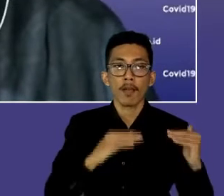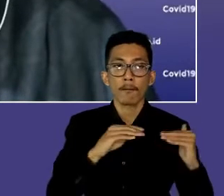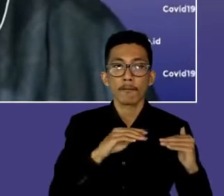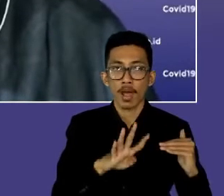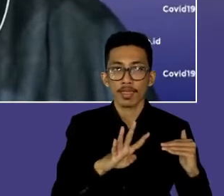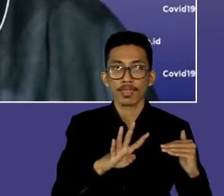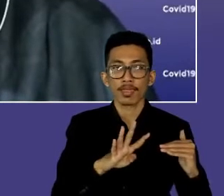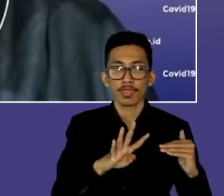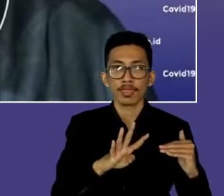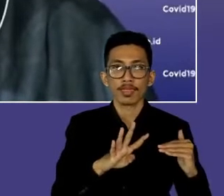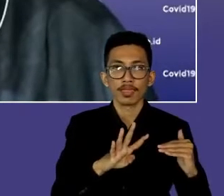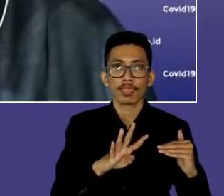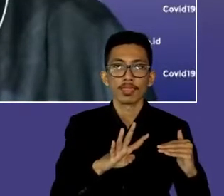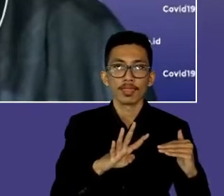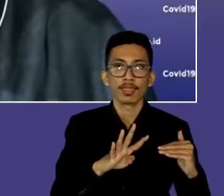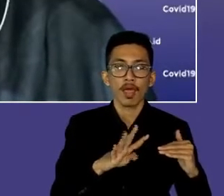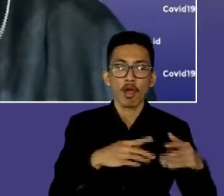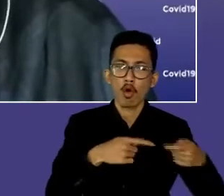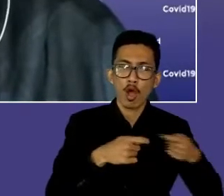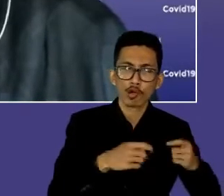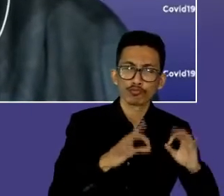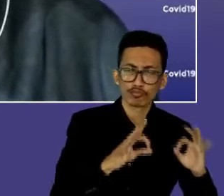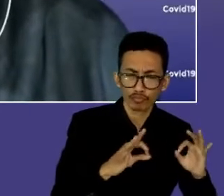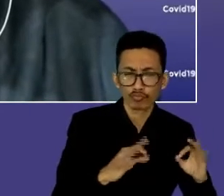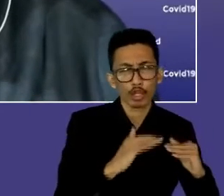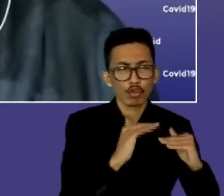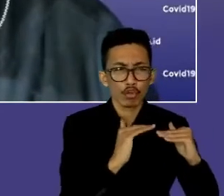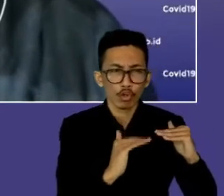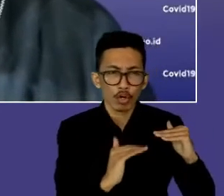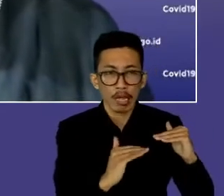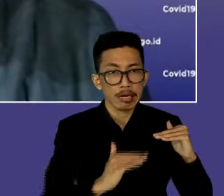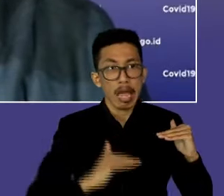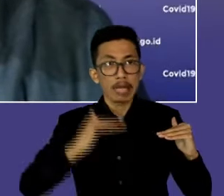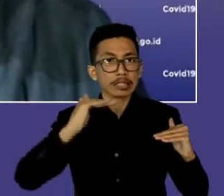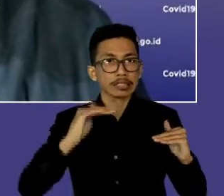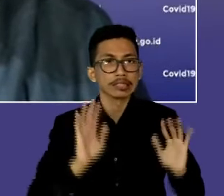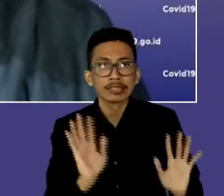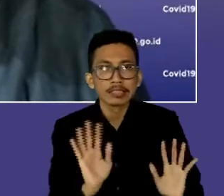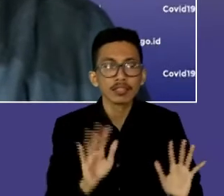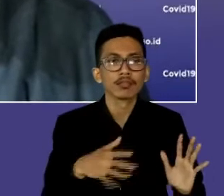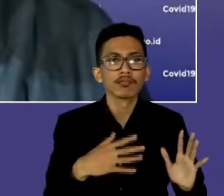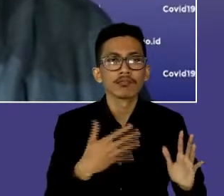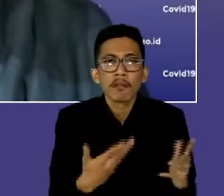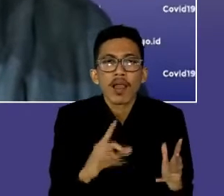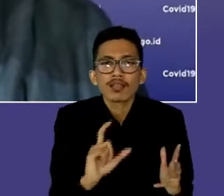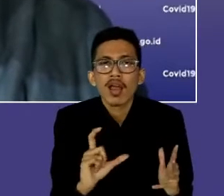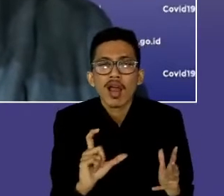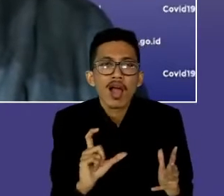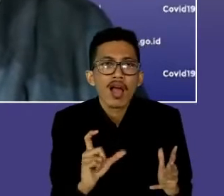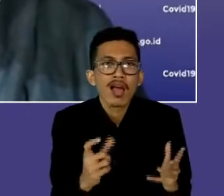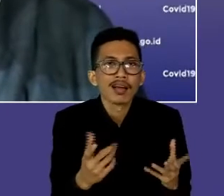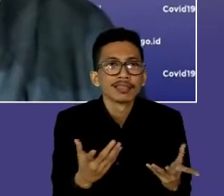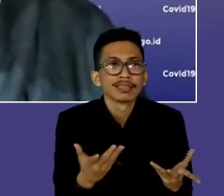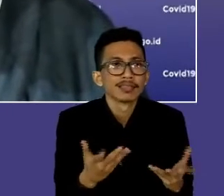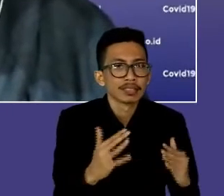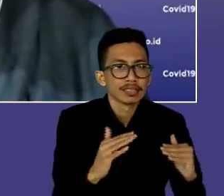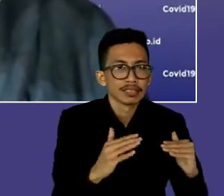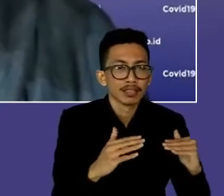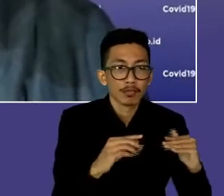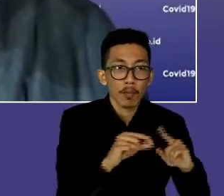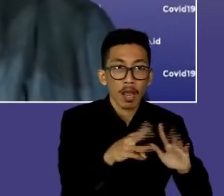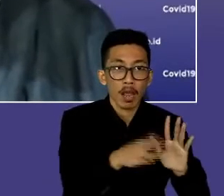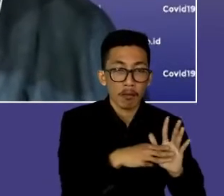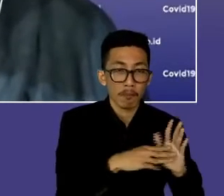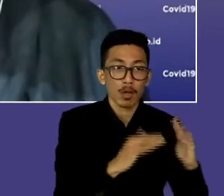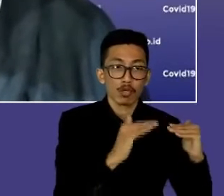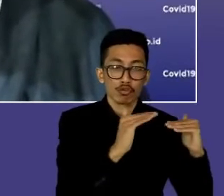justru menambah jumlah. Jadi kan udah terkendali nih, udah mulai turun nih. Jangan sampai kemudian begitu PPKM level 4-nya ini jadi agak dilonggarkan